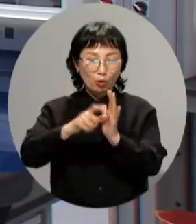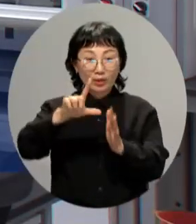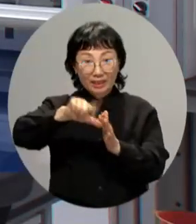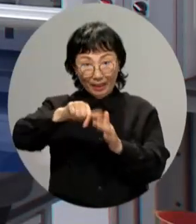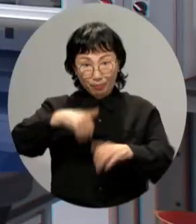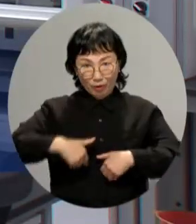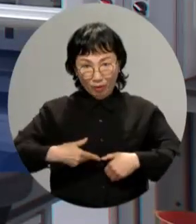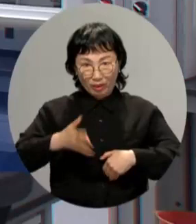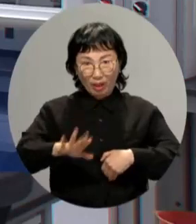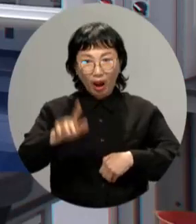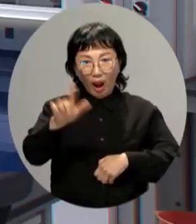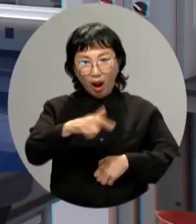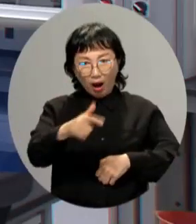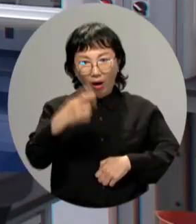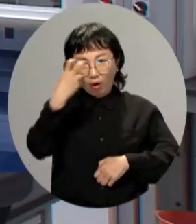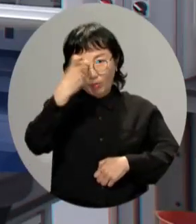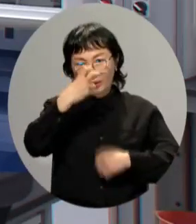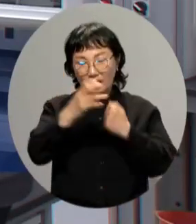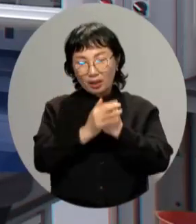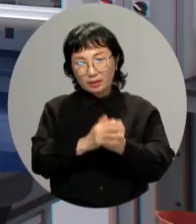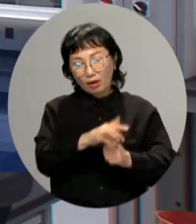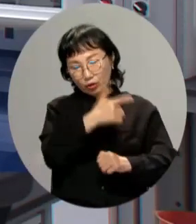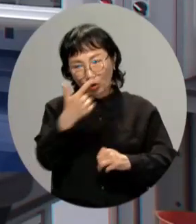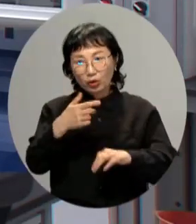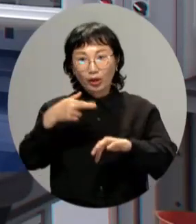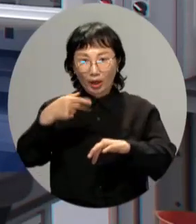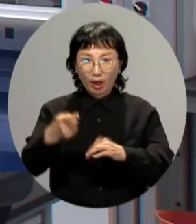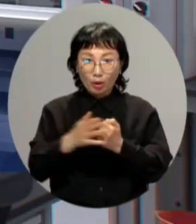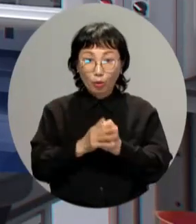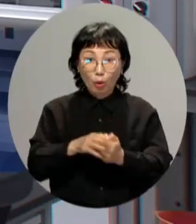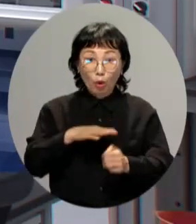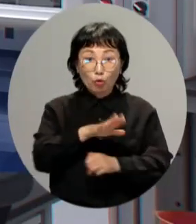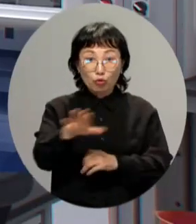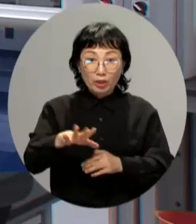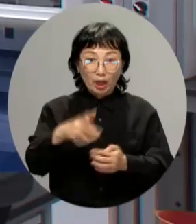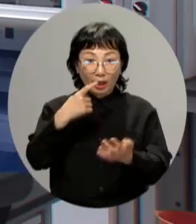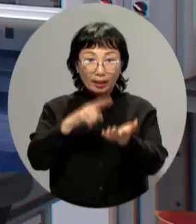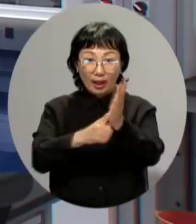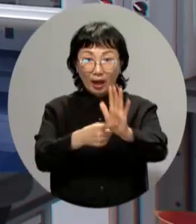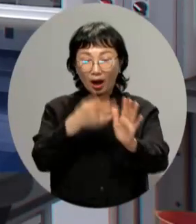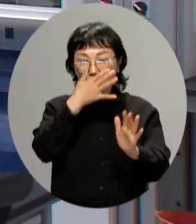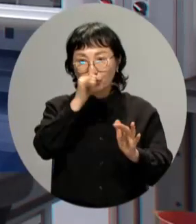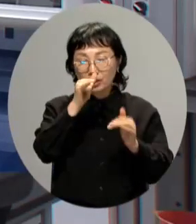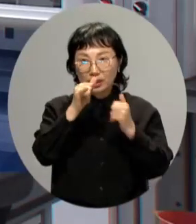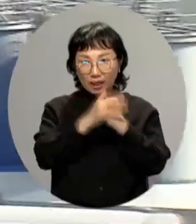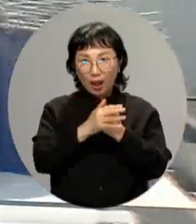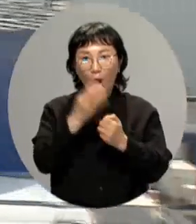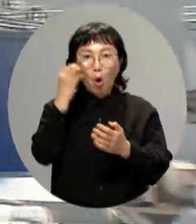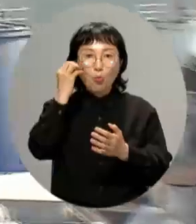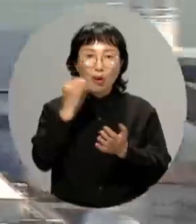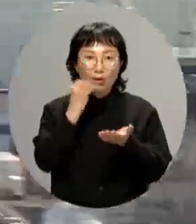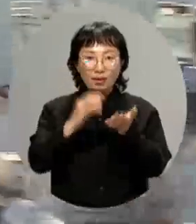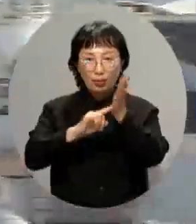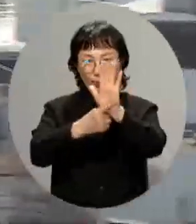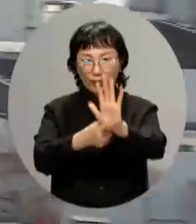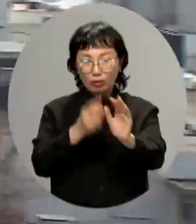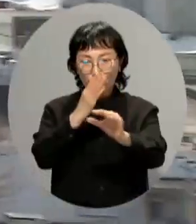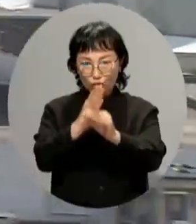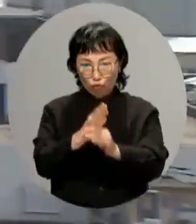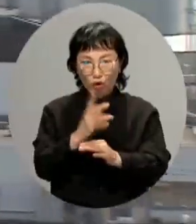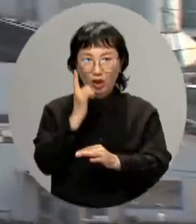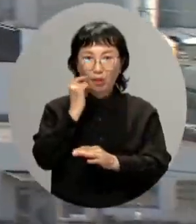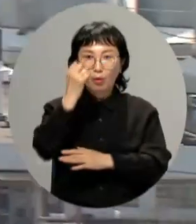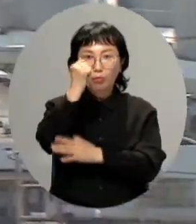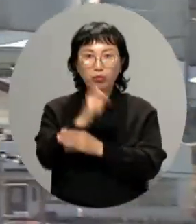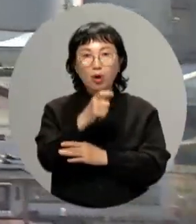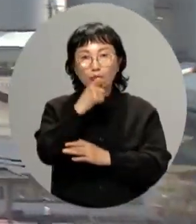검사를 해가지고 가능하면 저녁 늦게라도 들을 수 있게끔 저희가 또 홈페이지에 게재를 하고 있습니다. 일본 원전